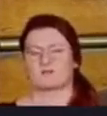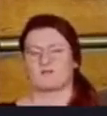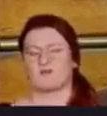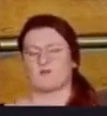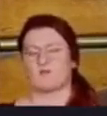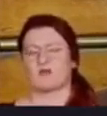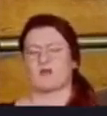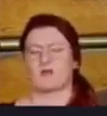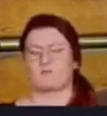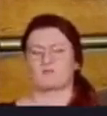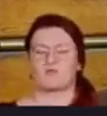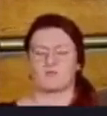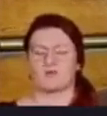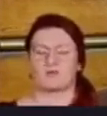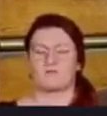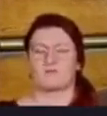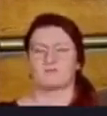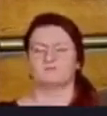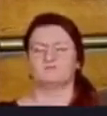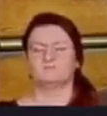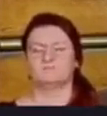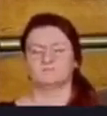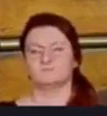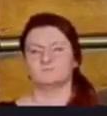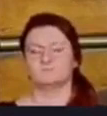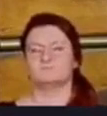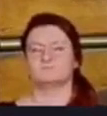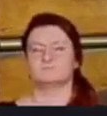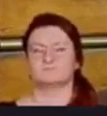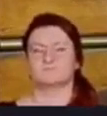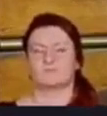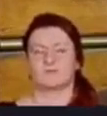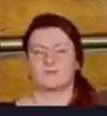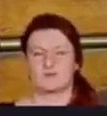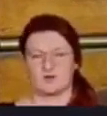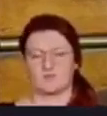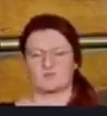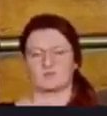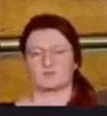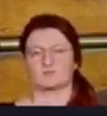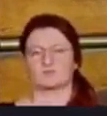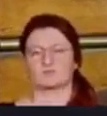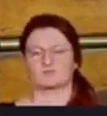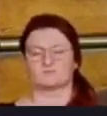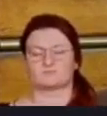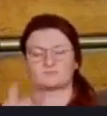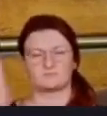w niej istotnych zmian, które dałyby przede wszystkim